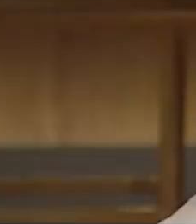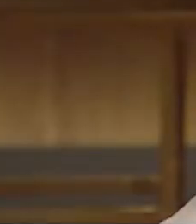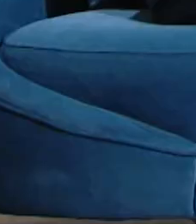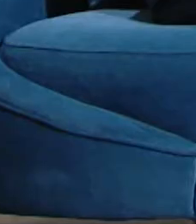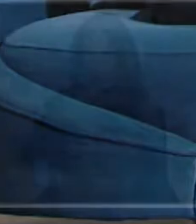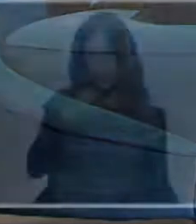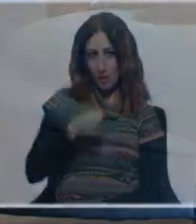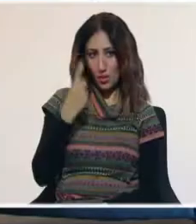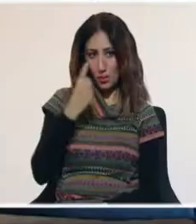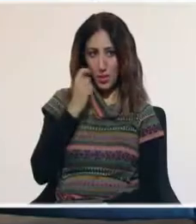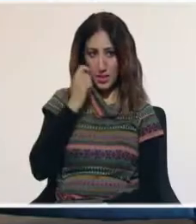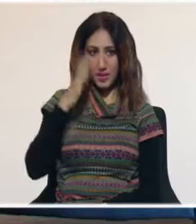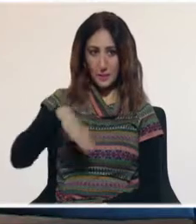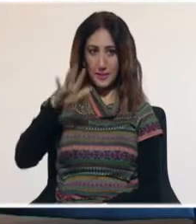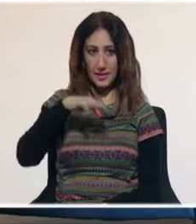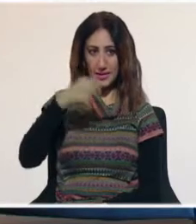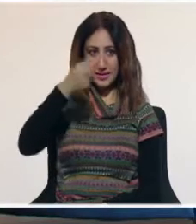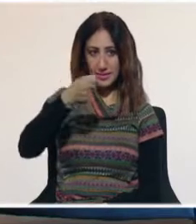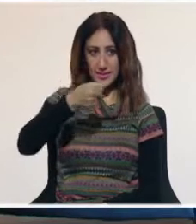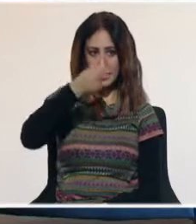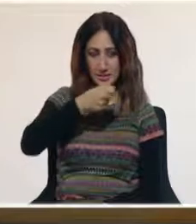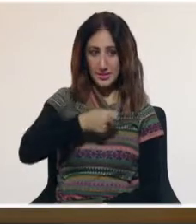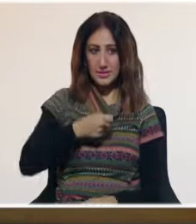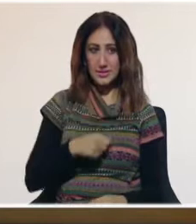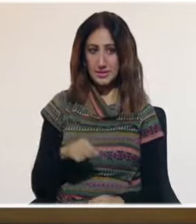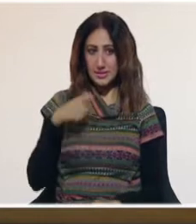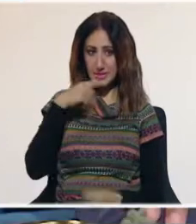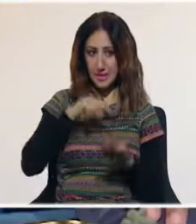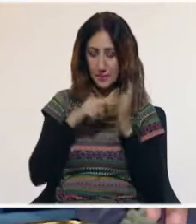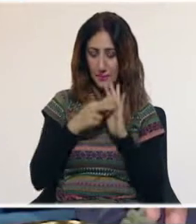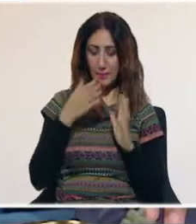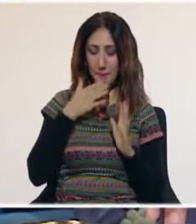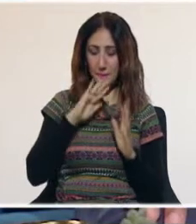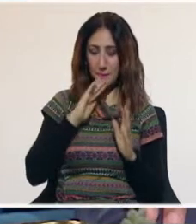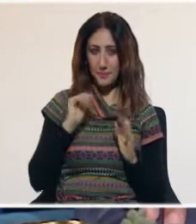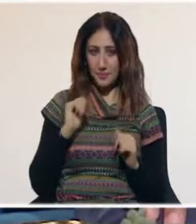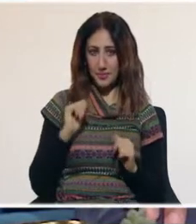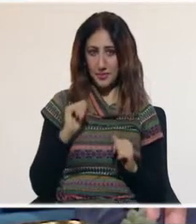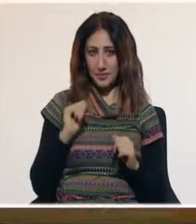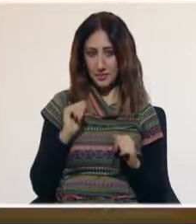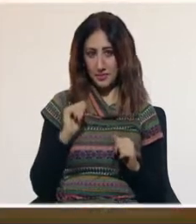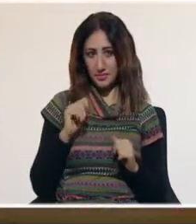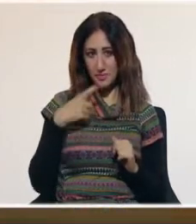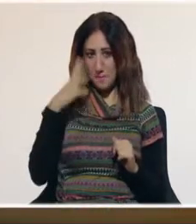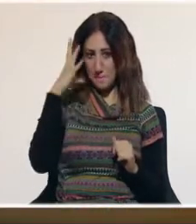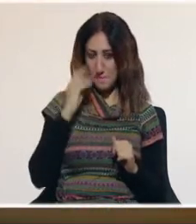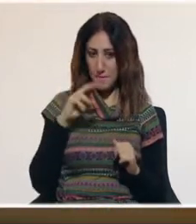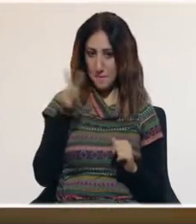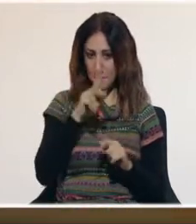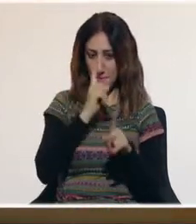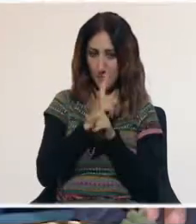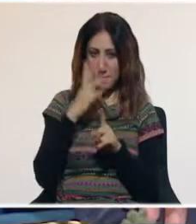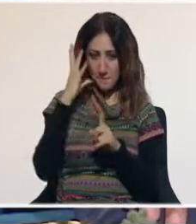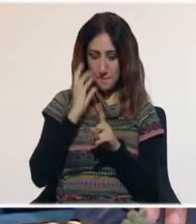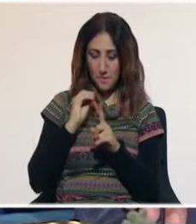اهلا بيكم في واحد من الناس. بيسابنيون اشرف لنا. ازيكم يا اولاد؟ الحمد لله. بيسابنيون انا سعيد جدا ان كنتوا معايا